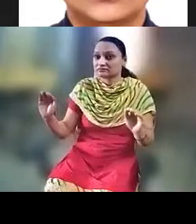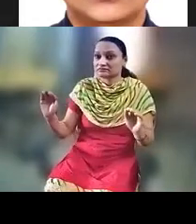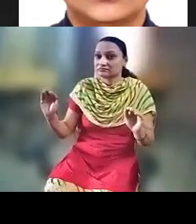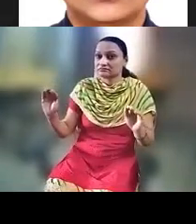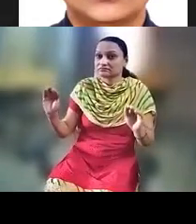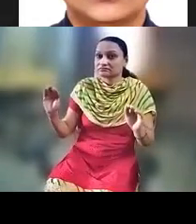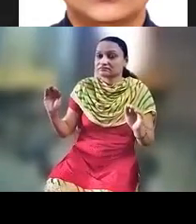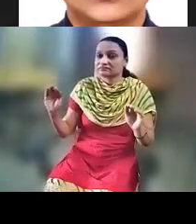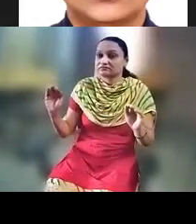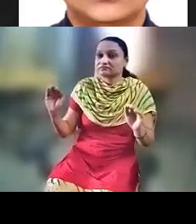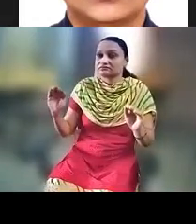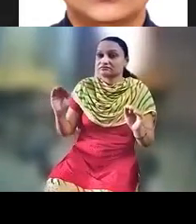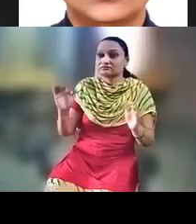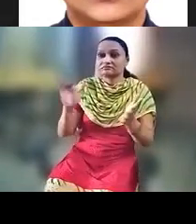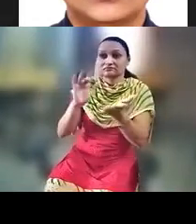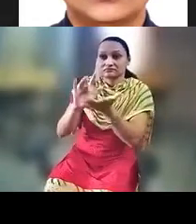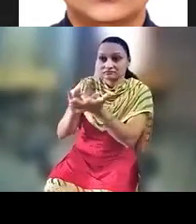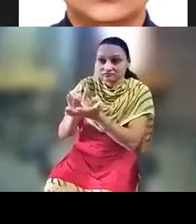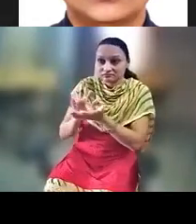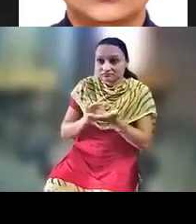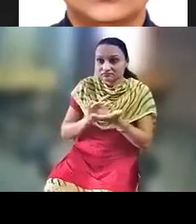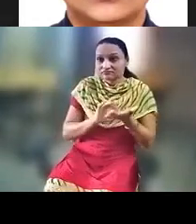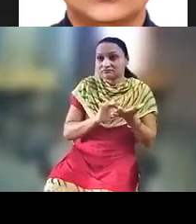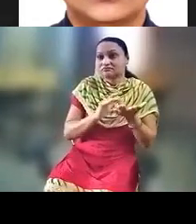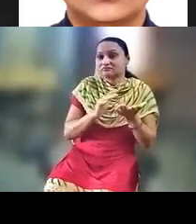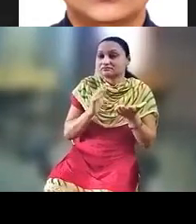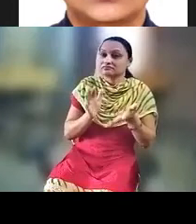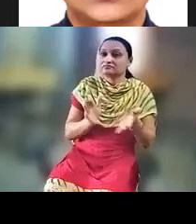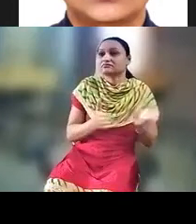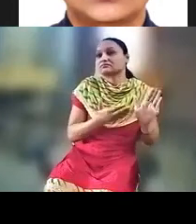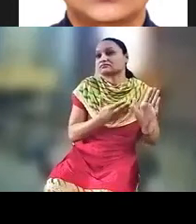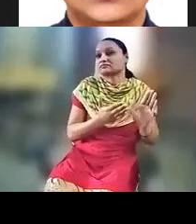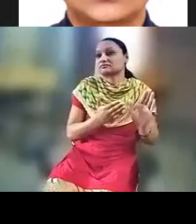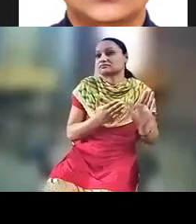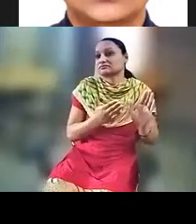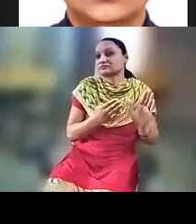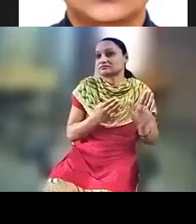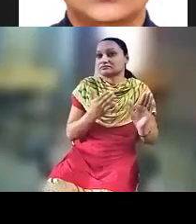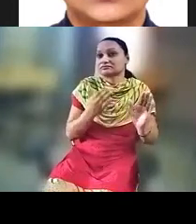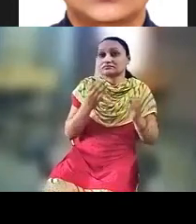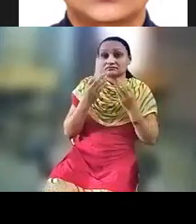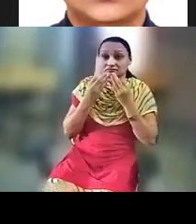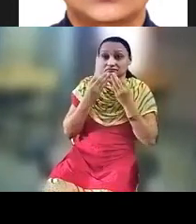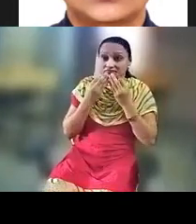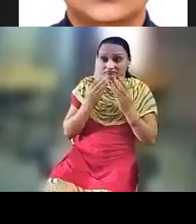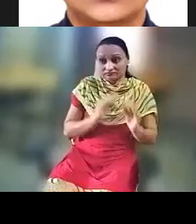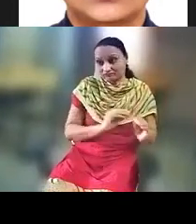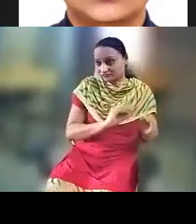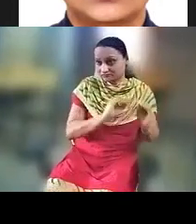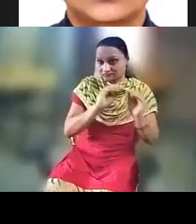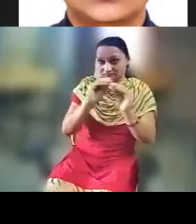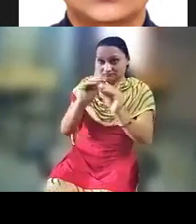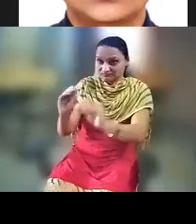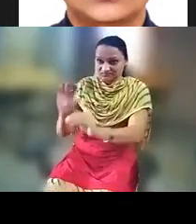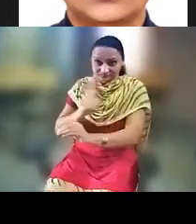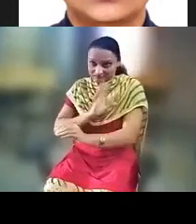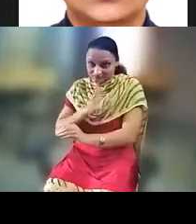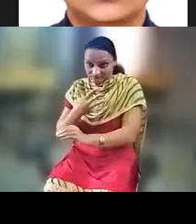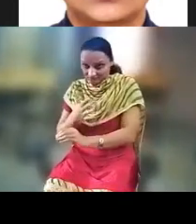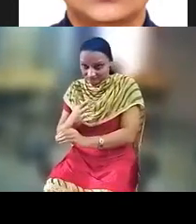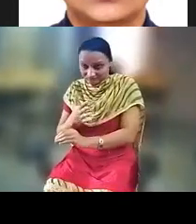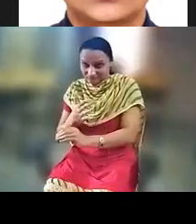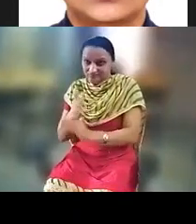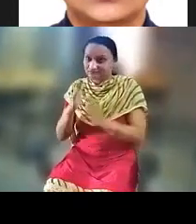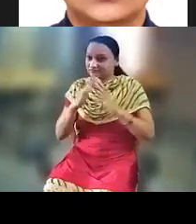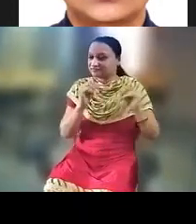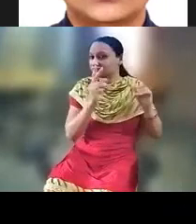अंदर हर जना अपने कंफर्ट जोन में चला गया। जिन बच्चों को स्कूल जाना कम अच्छा लगता था, जो शाय थे, वो घर पे रह